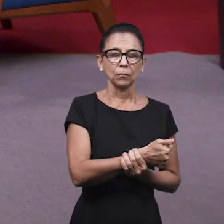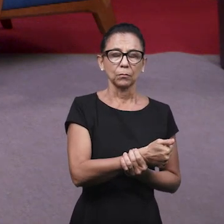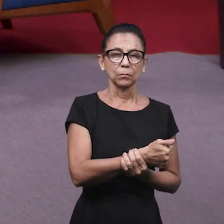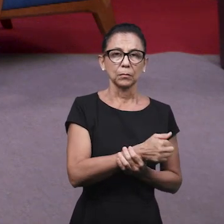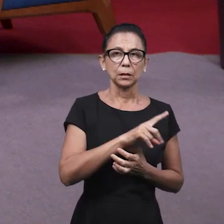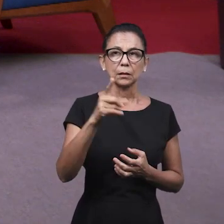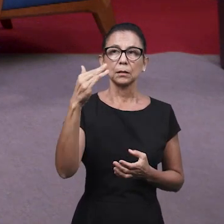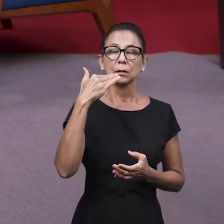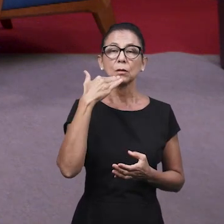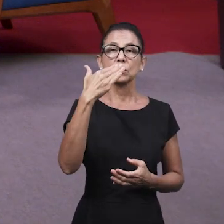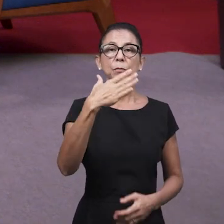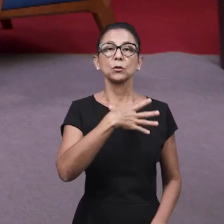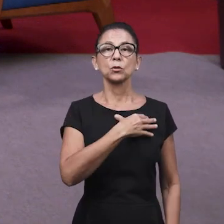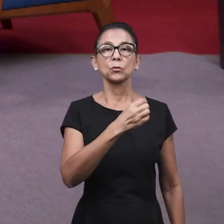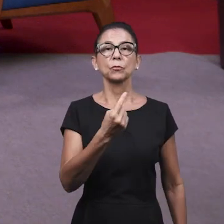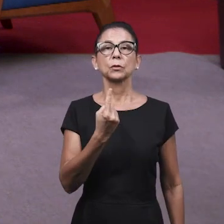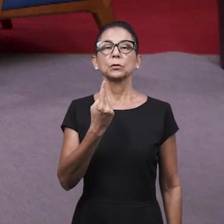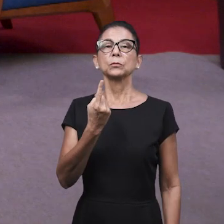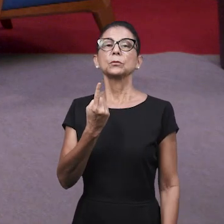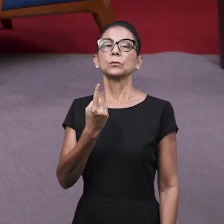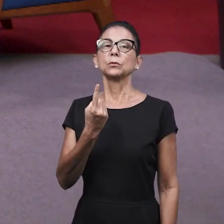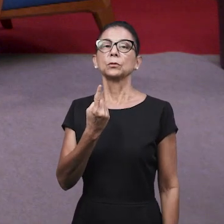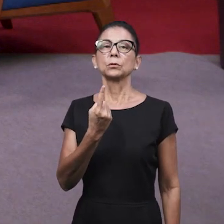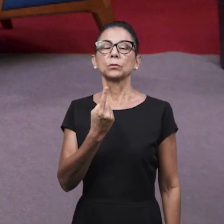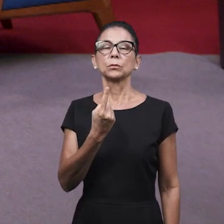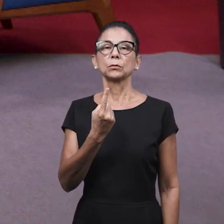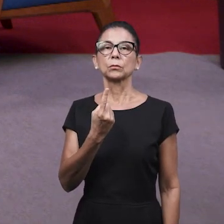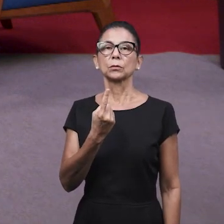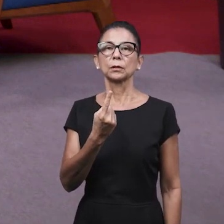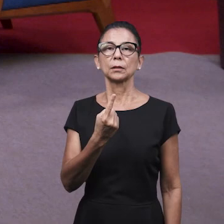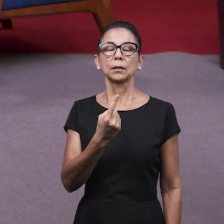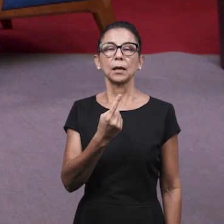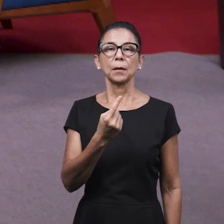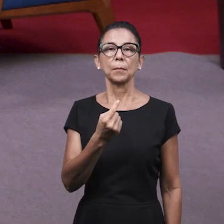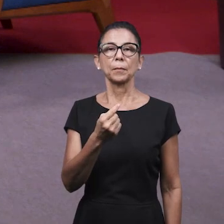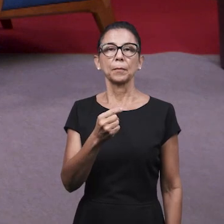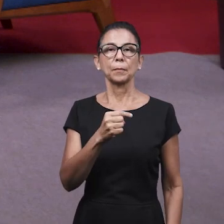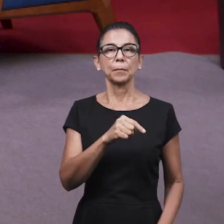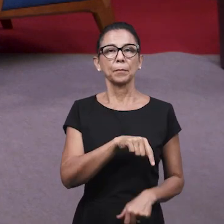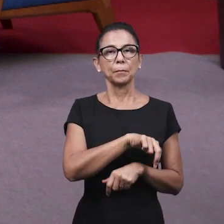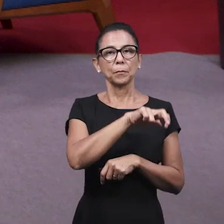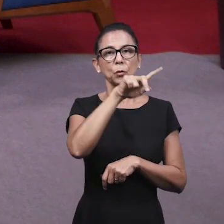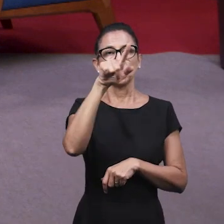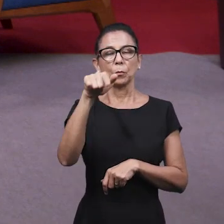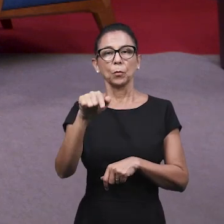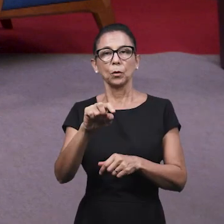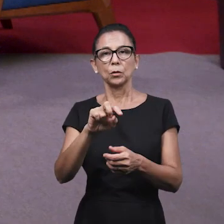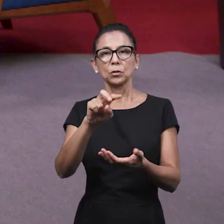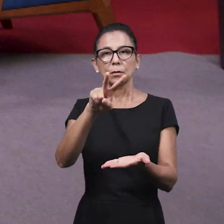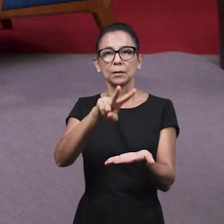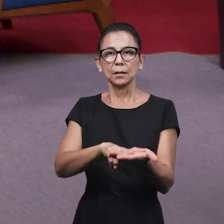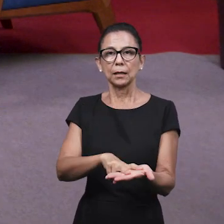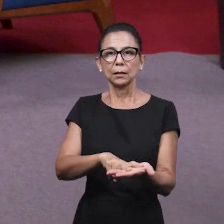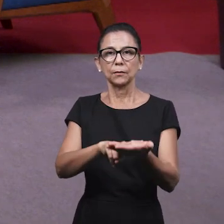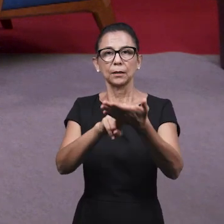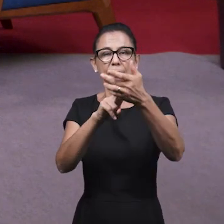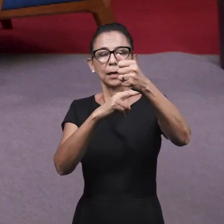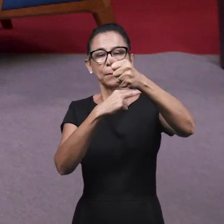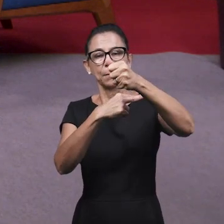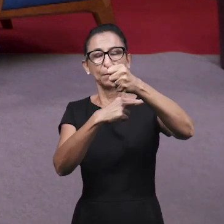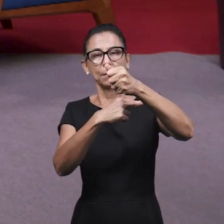oublié lui-même. Il a donné son Fils unique pour mourir en faveur de l'homme. Cette expression Abraham